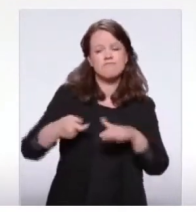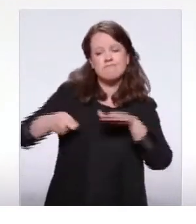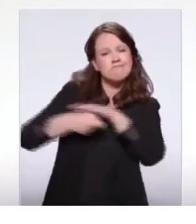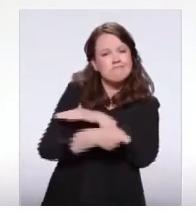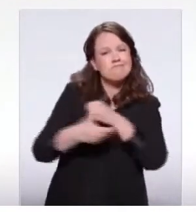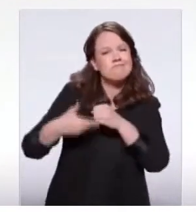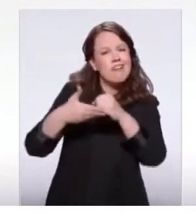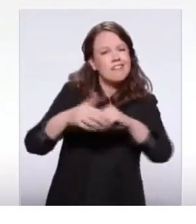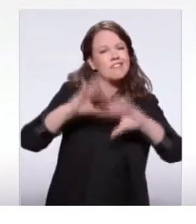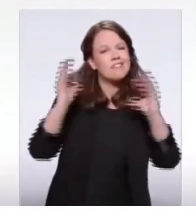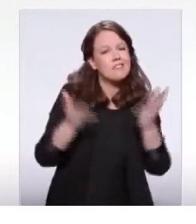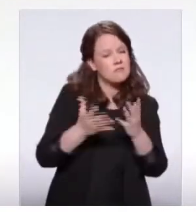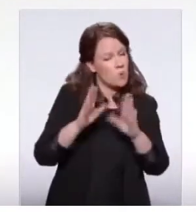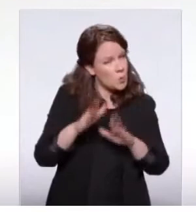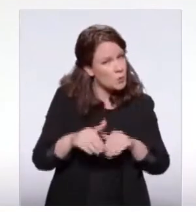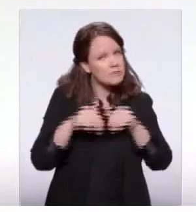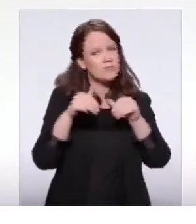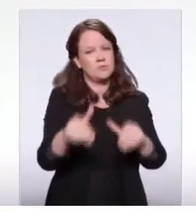prolongés.